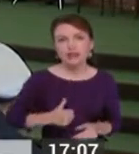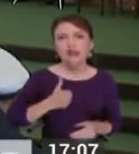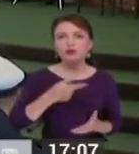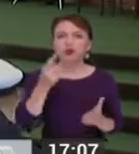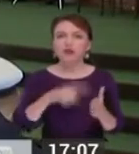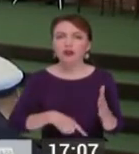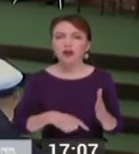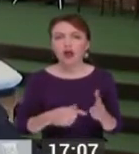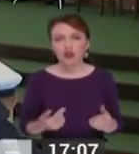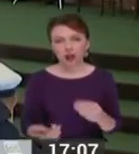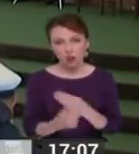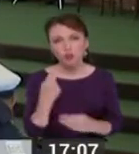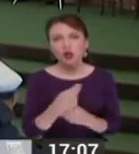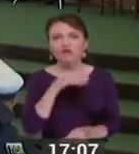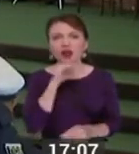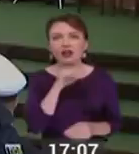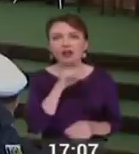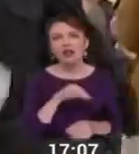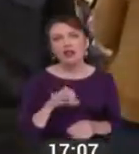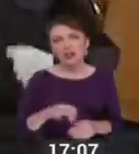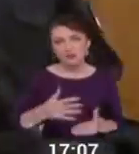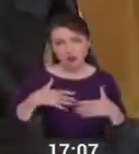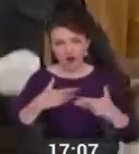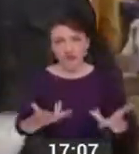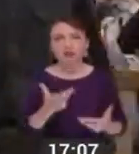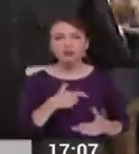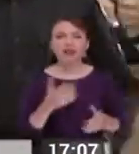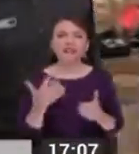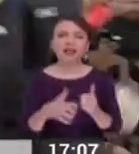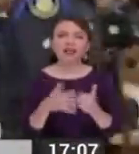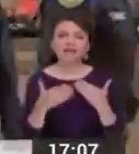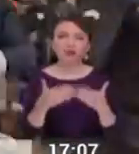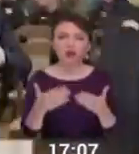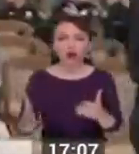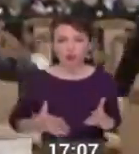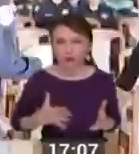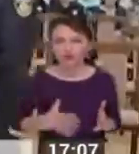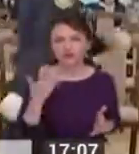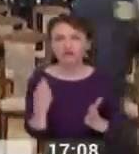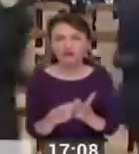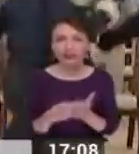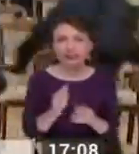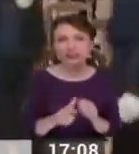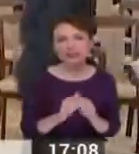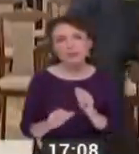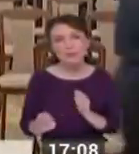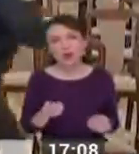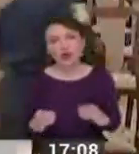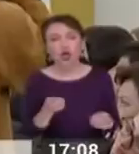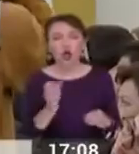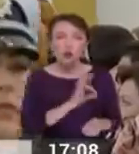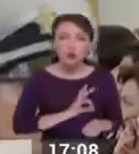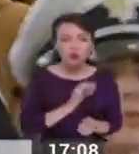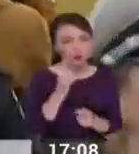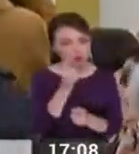як у нас учать в академії, і проявити себе. Серед випускників – колишні фінансисти, менеджери, юристи, але найбільший